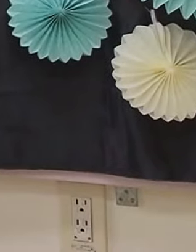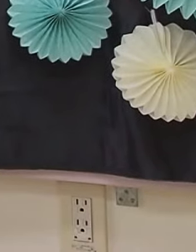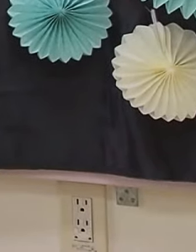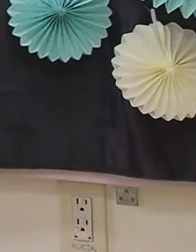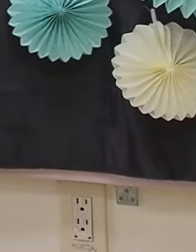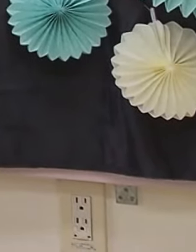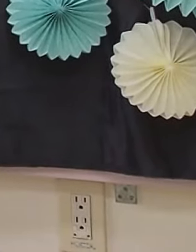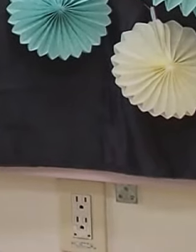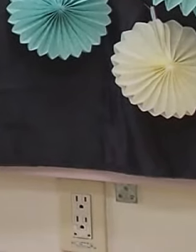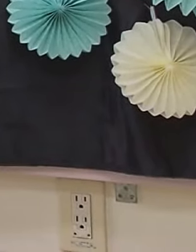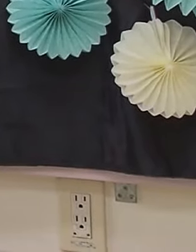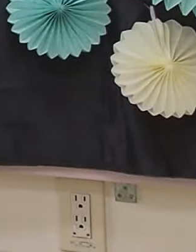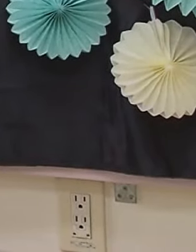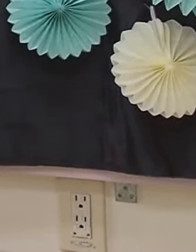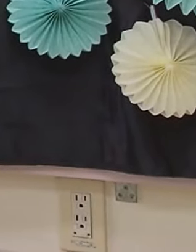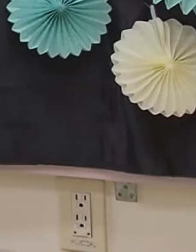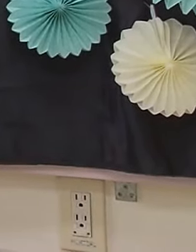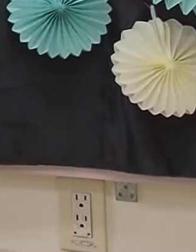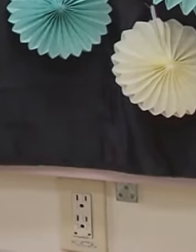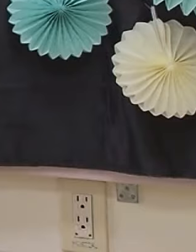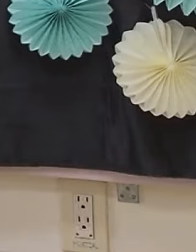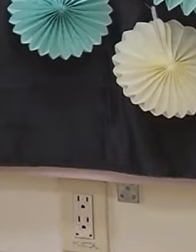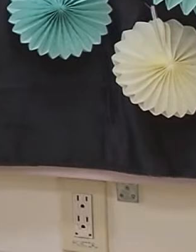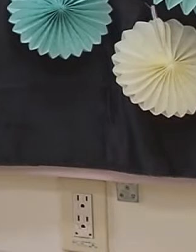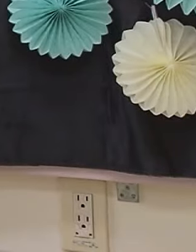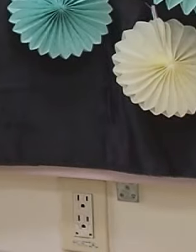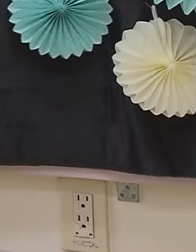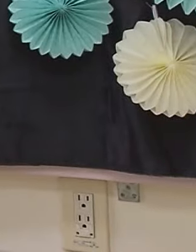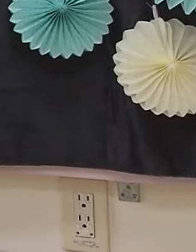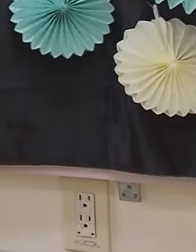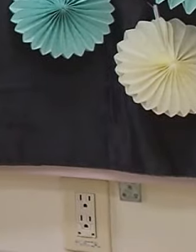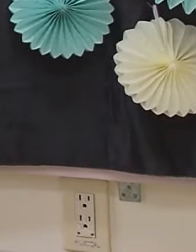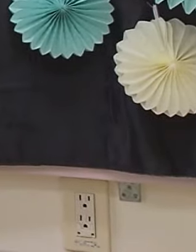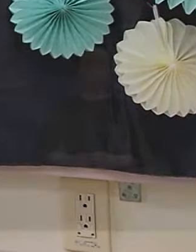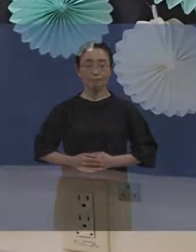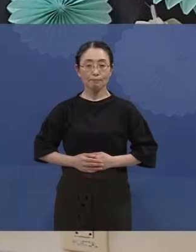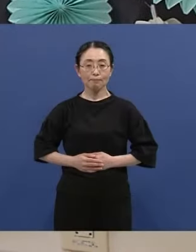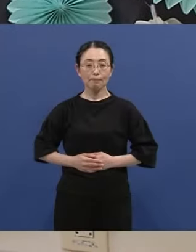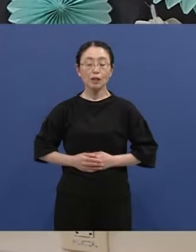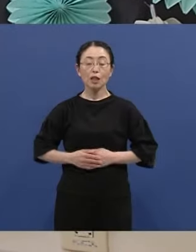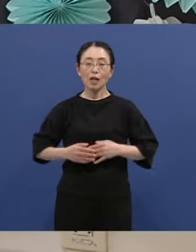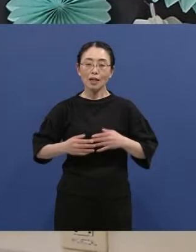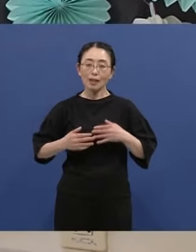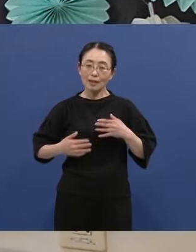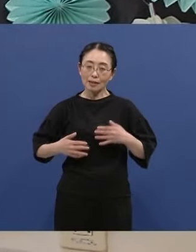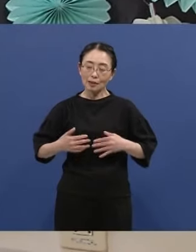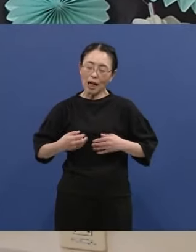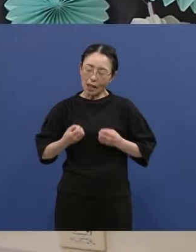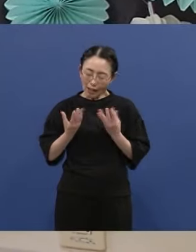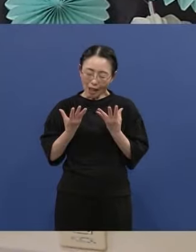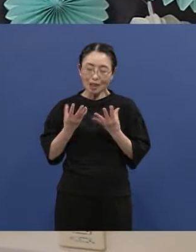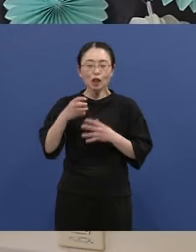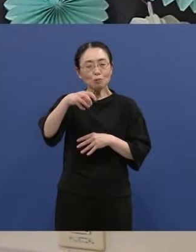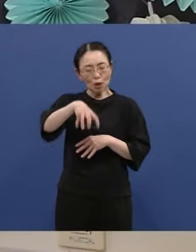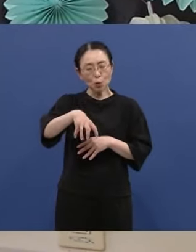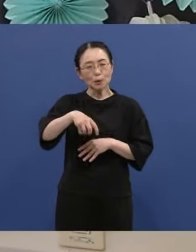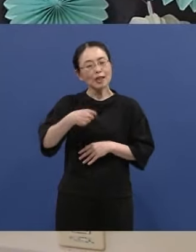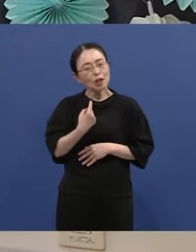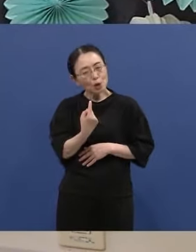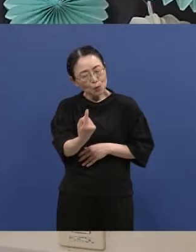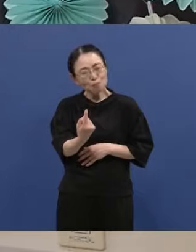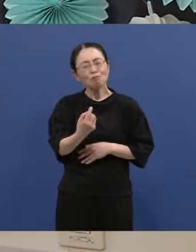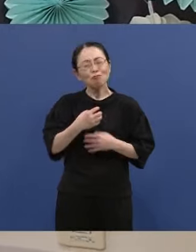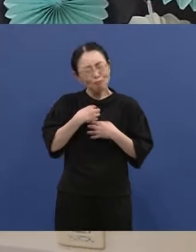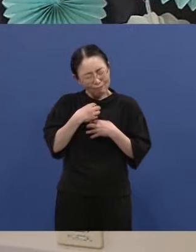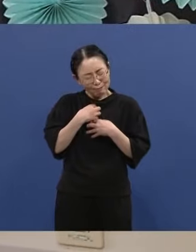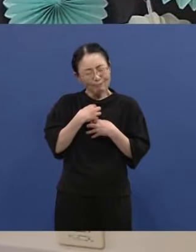子育て中のパパママに伝えたいことはありますか？ 新しい場所に行くっていうのはすごく不安があ